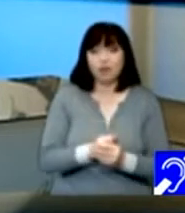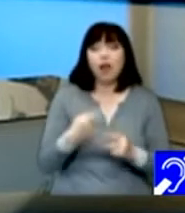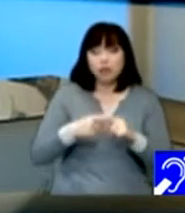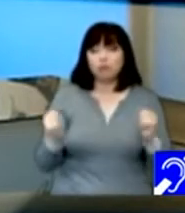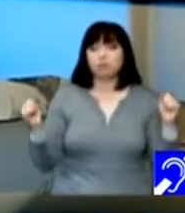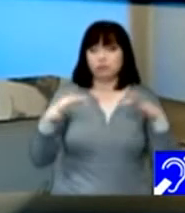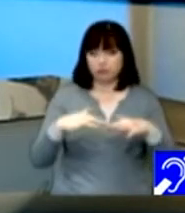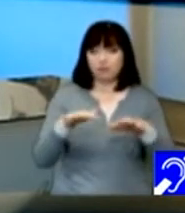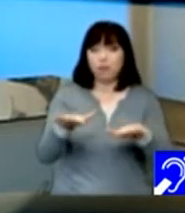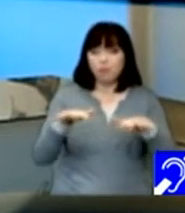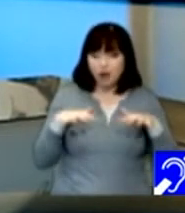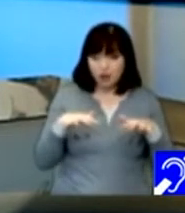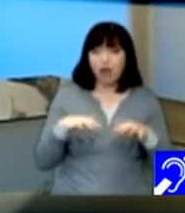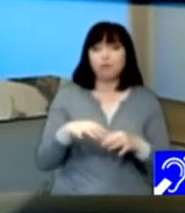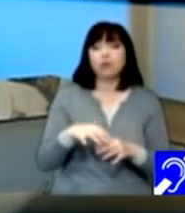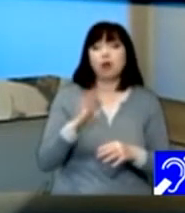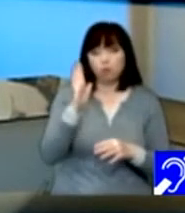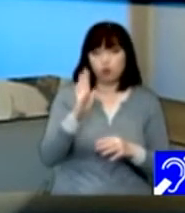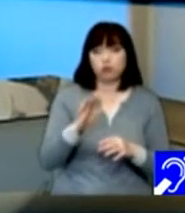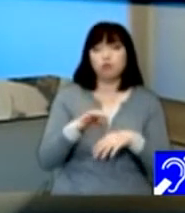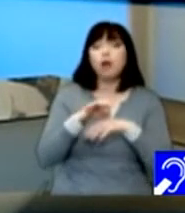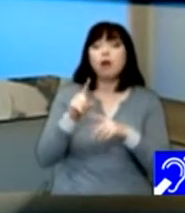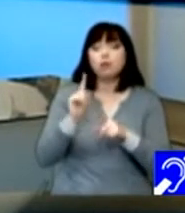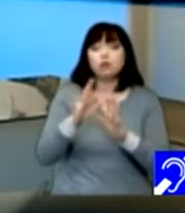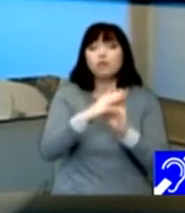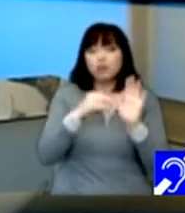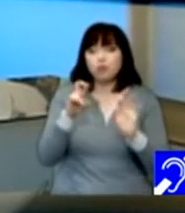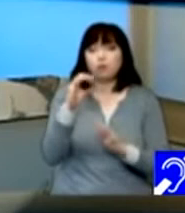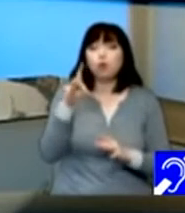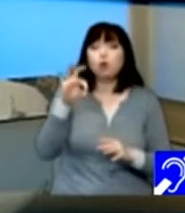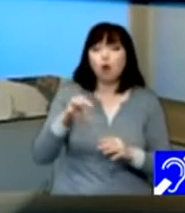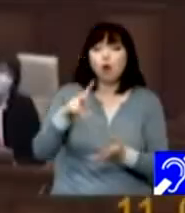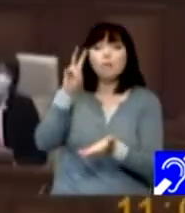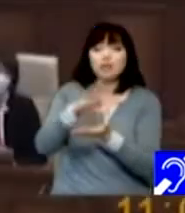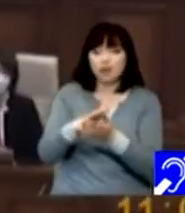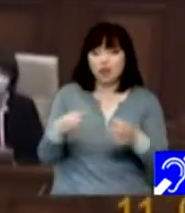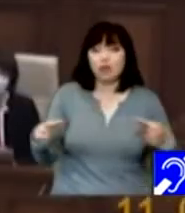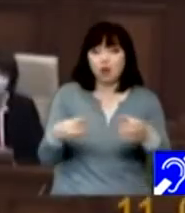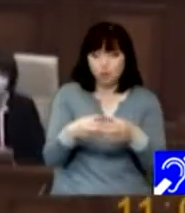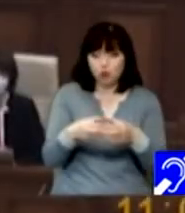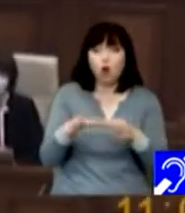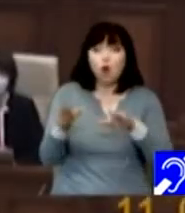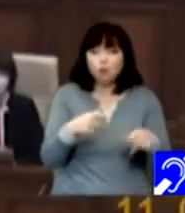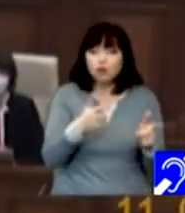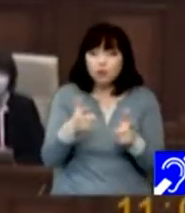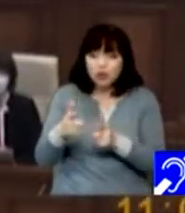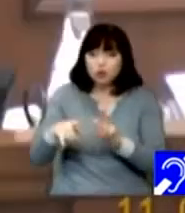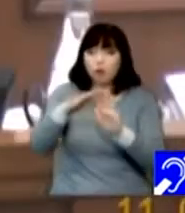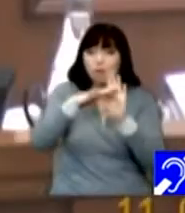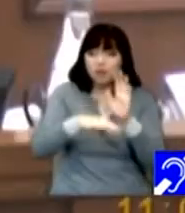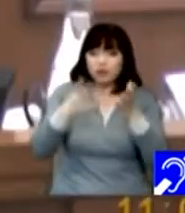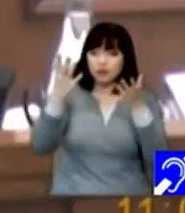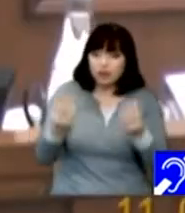Convocarea legislativului în ședință plenară se va efectua la propunerea biroului permanent al Parlamentului după pregătirea proiectului ordinii de